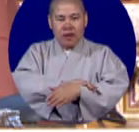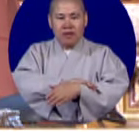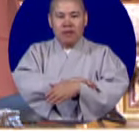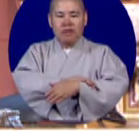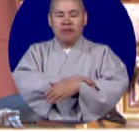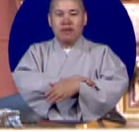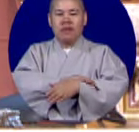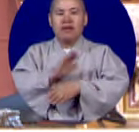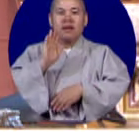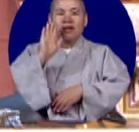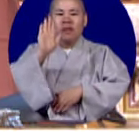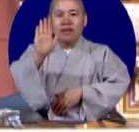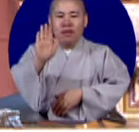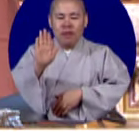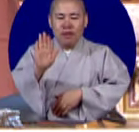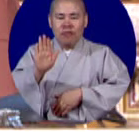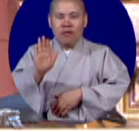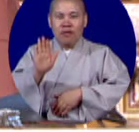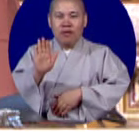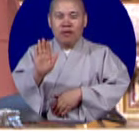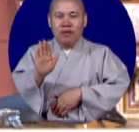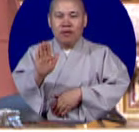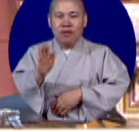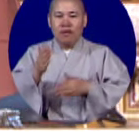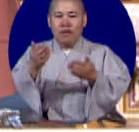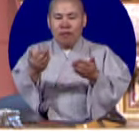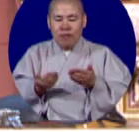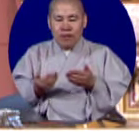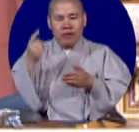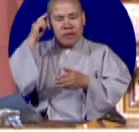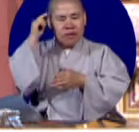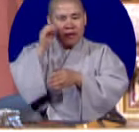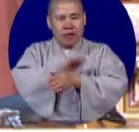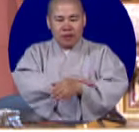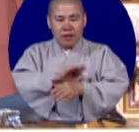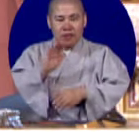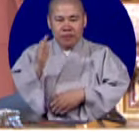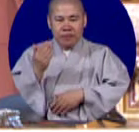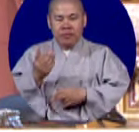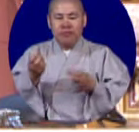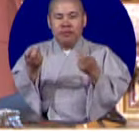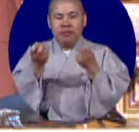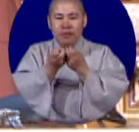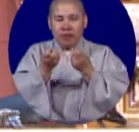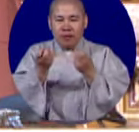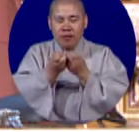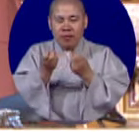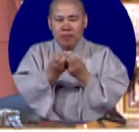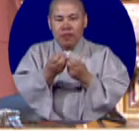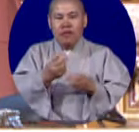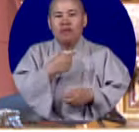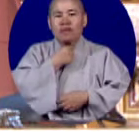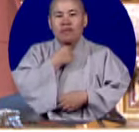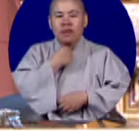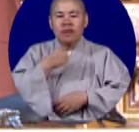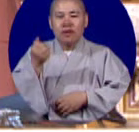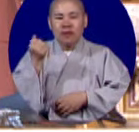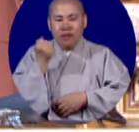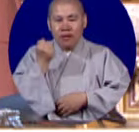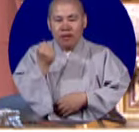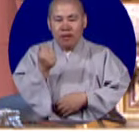뒤에 얻은 지혜 차별지입니다. 그게. 그리고 이제 그 방편바라밀이나 원바라밀,